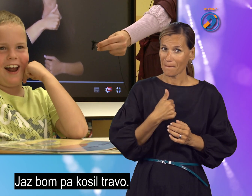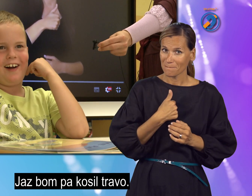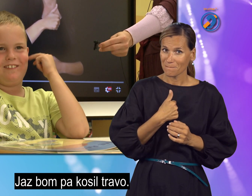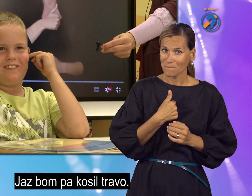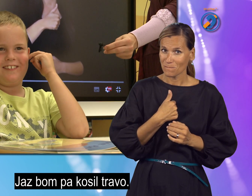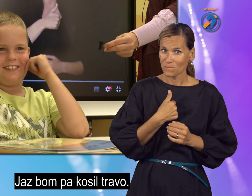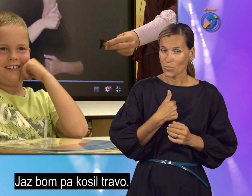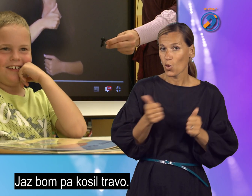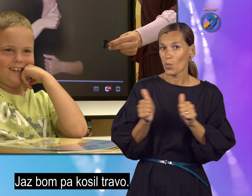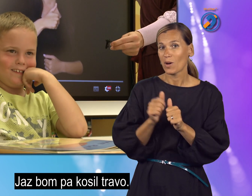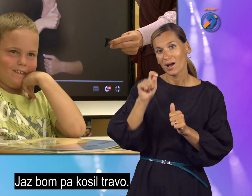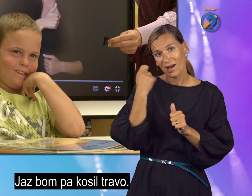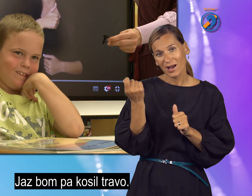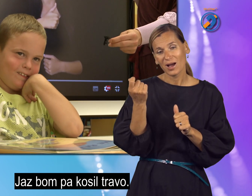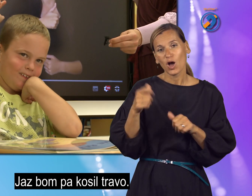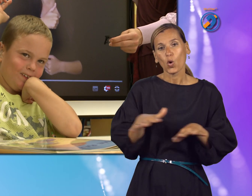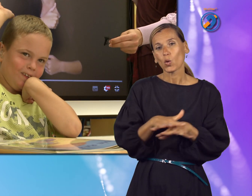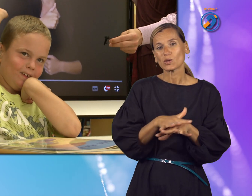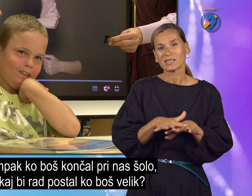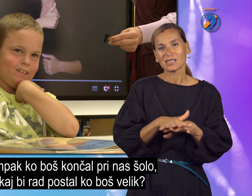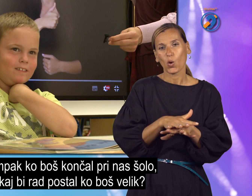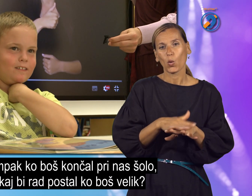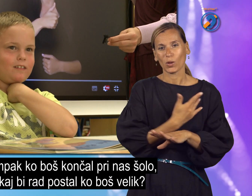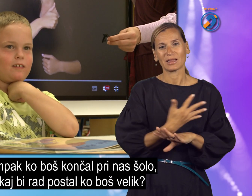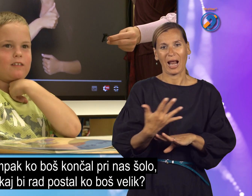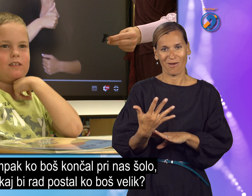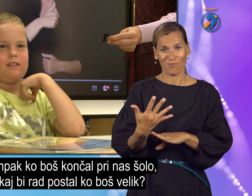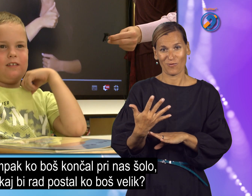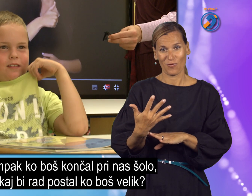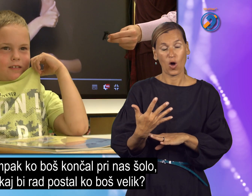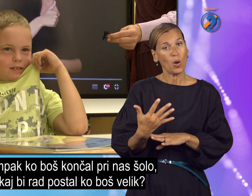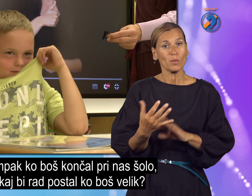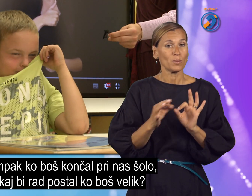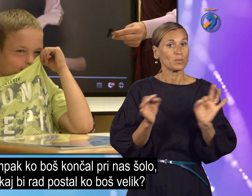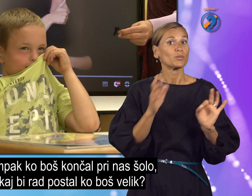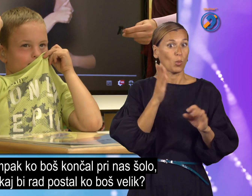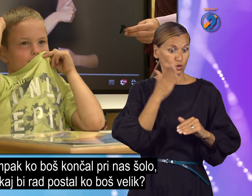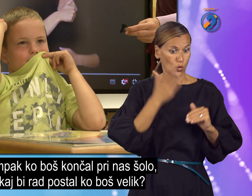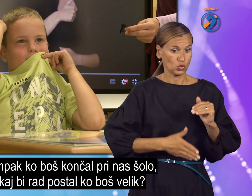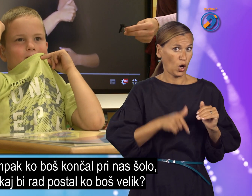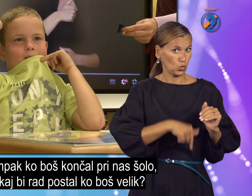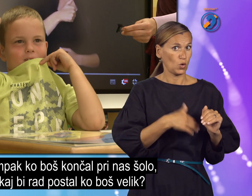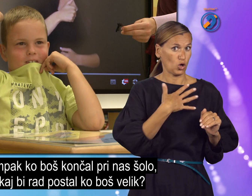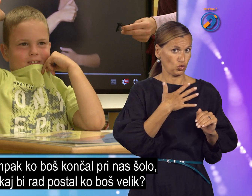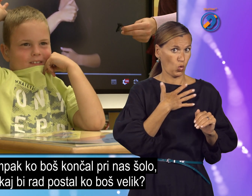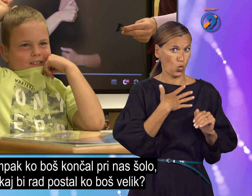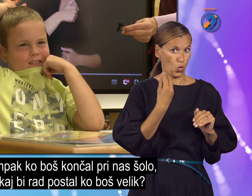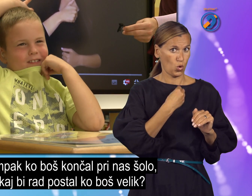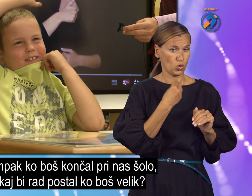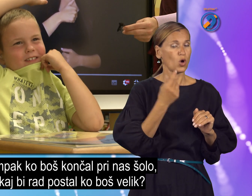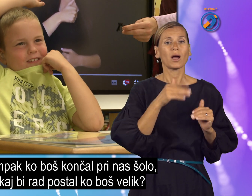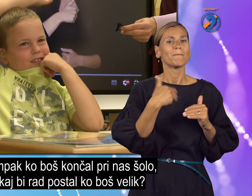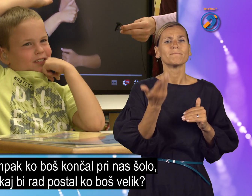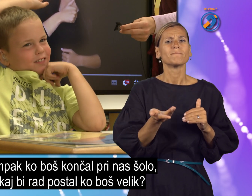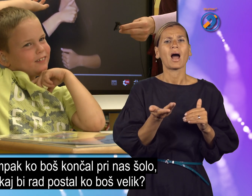kosila travo. Ti boš pa kosil travo, ampak ko boš končal pri nas šolo, Potem boš šel pa v drugo šolo.